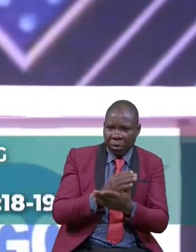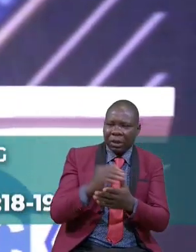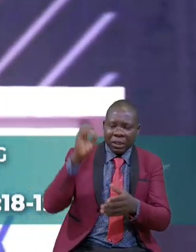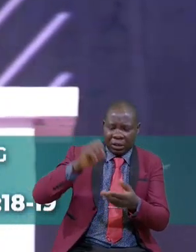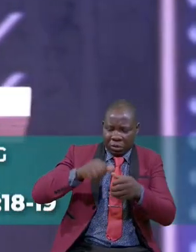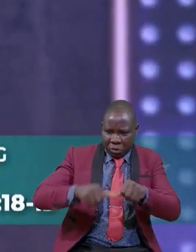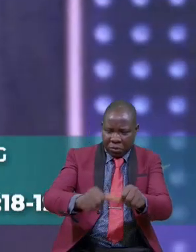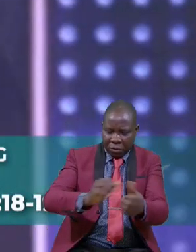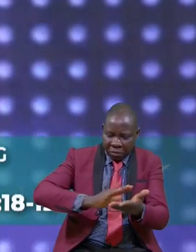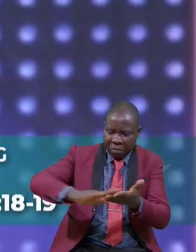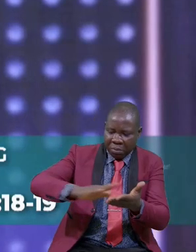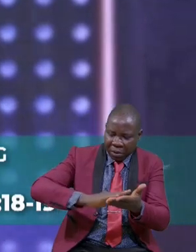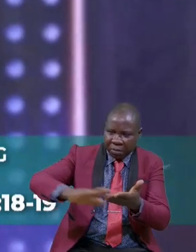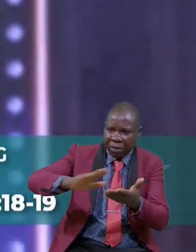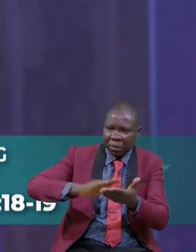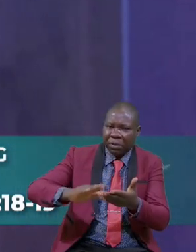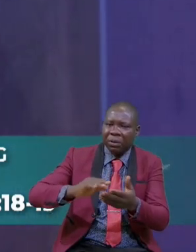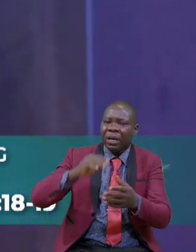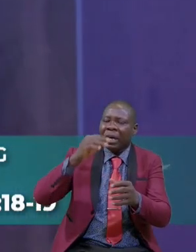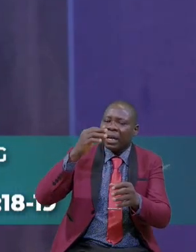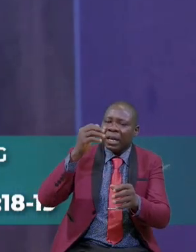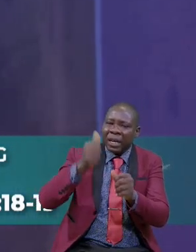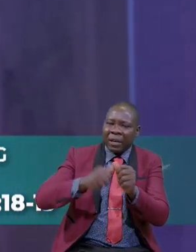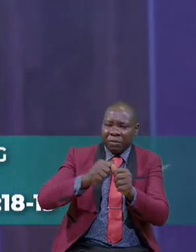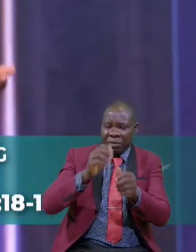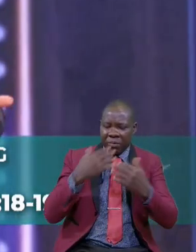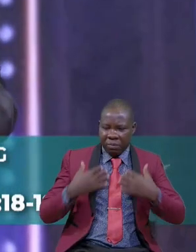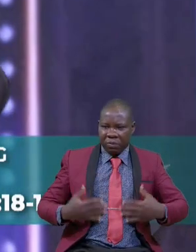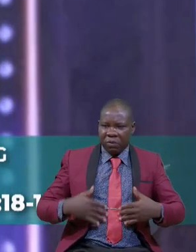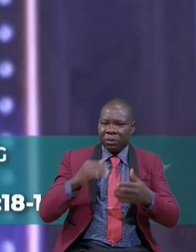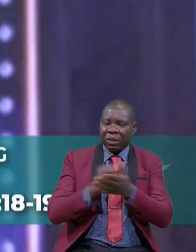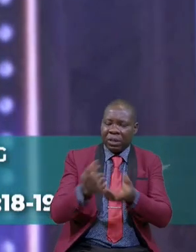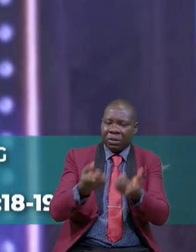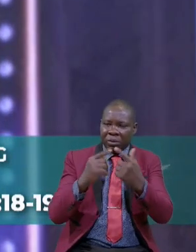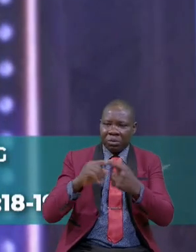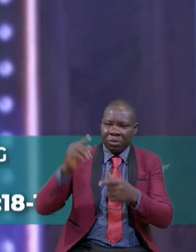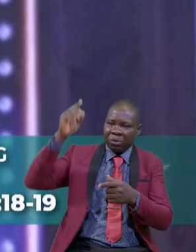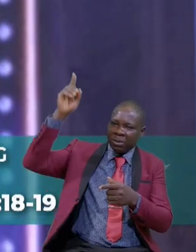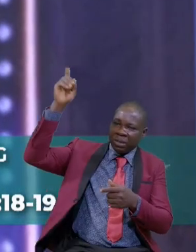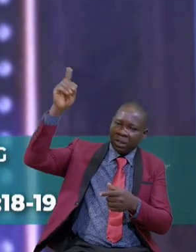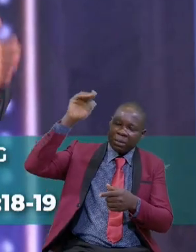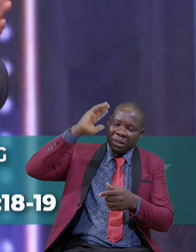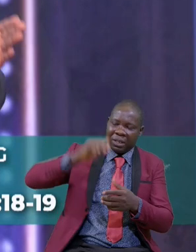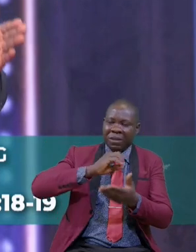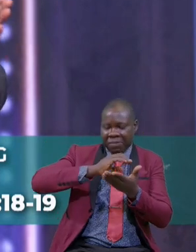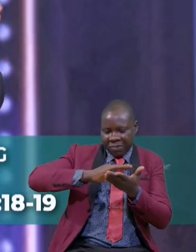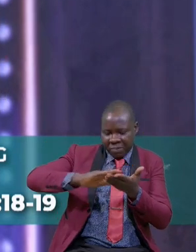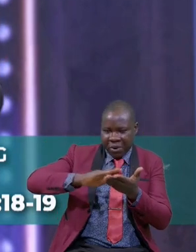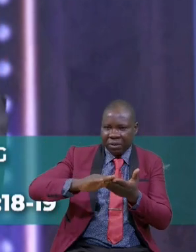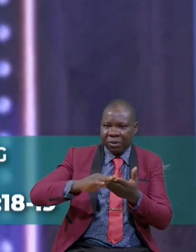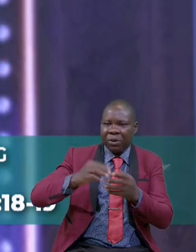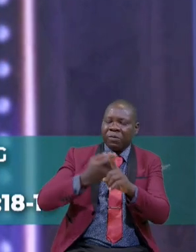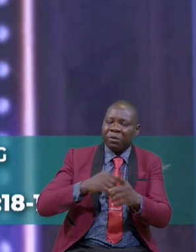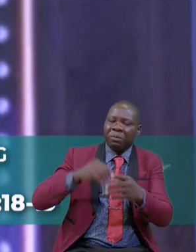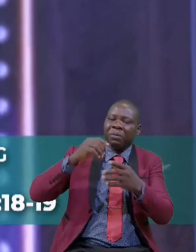pénitence. Et il le fait de génération en génération jusqu'à la fin du monde. Et nous voici aujourd'hui.